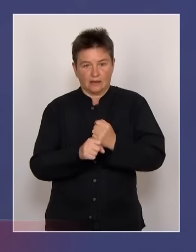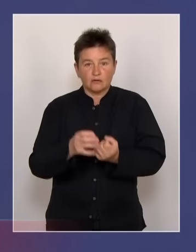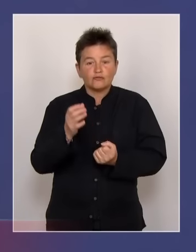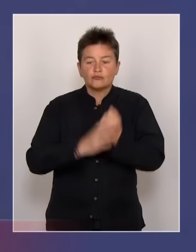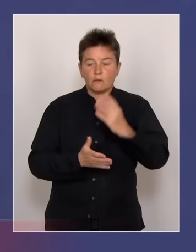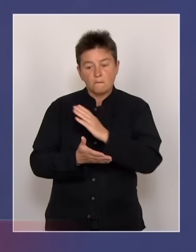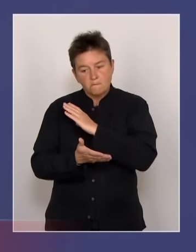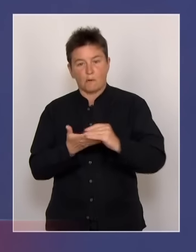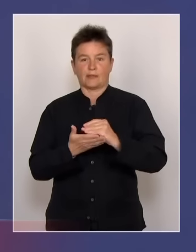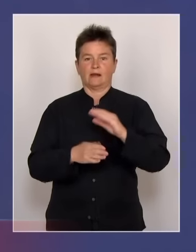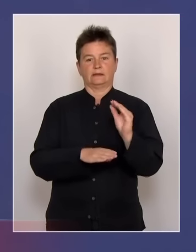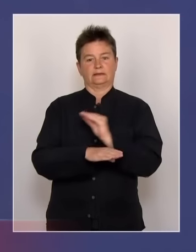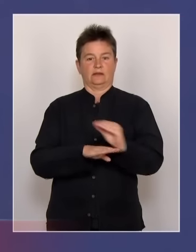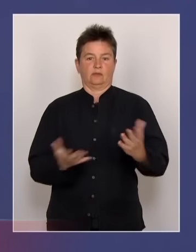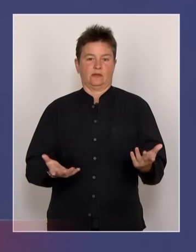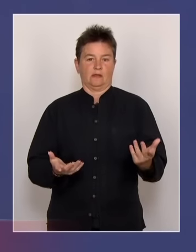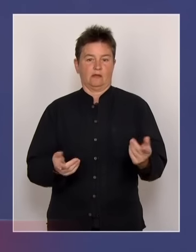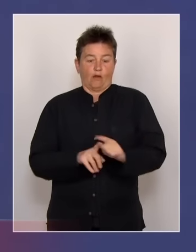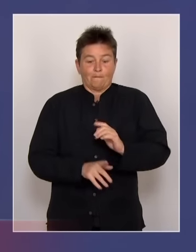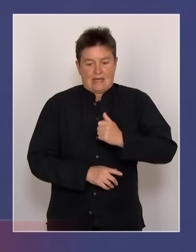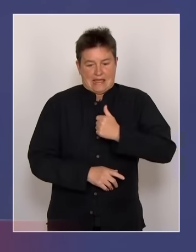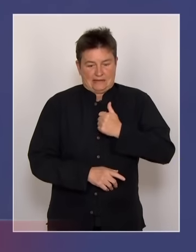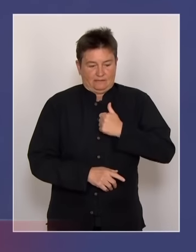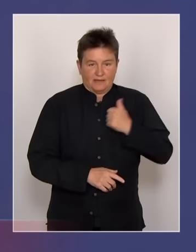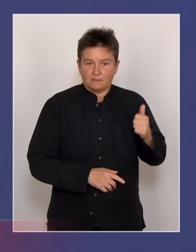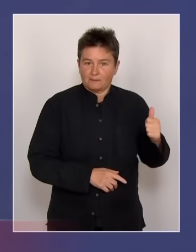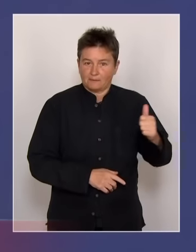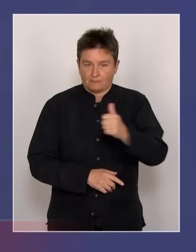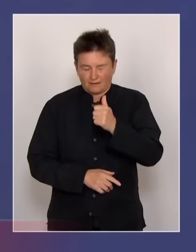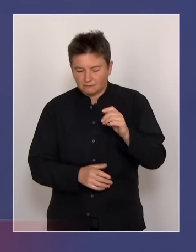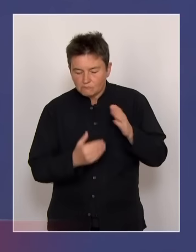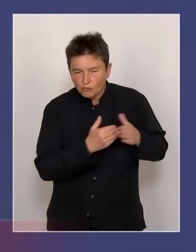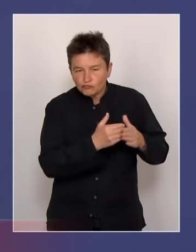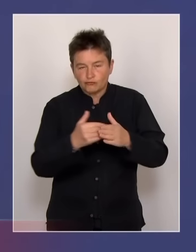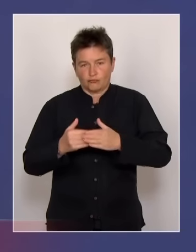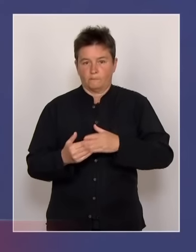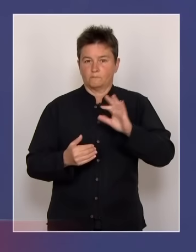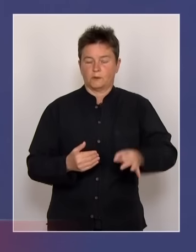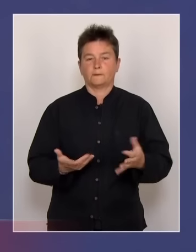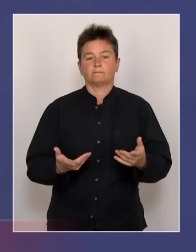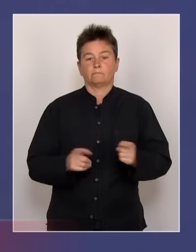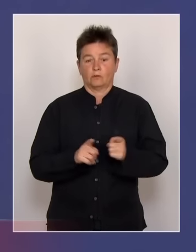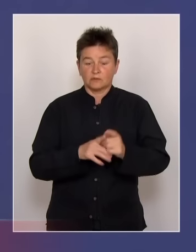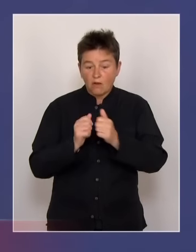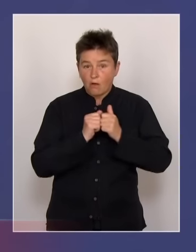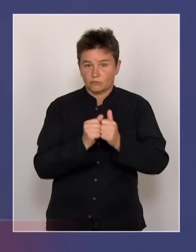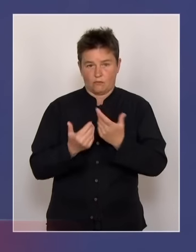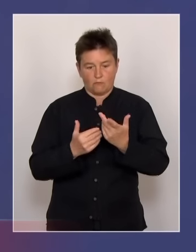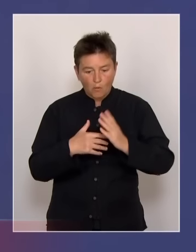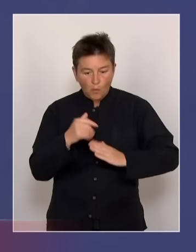de sécurité, cette intimité supplémentaire et construire